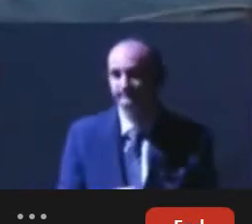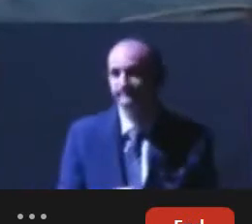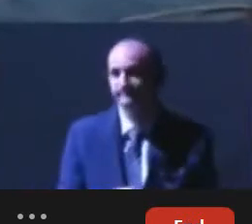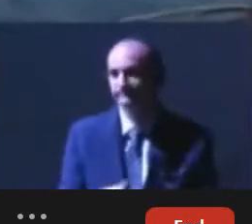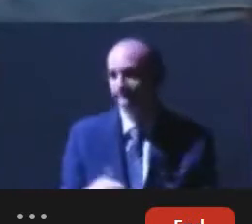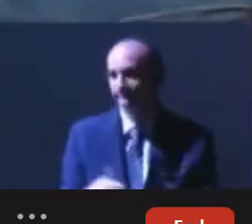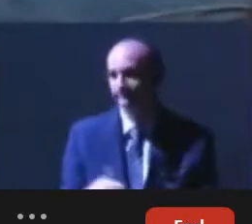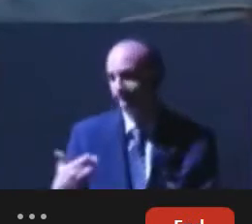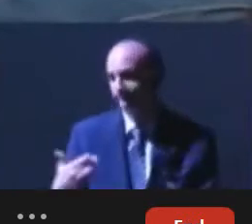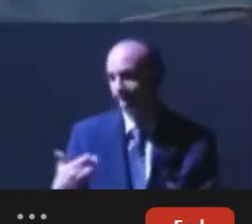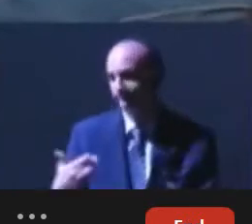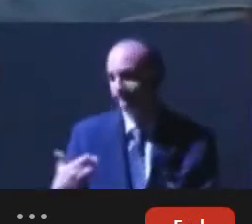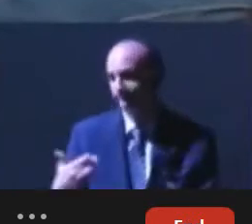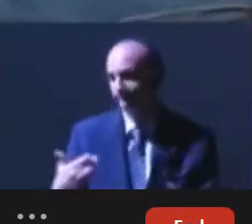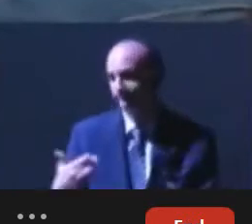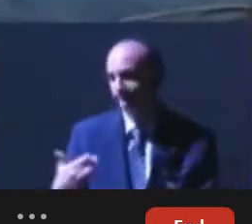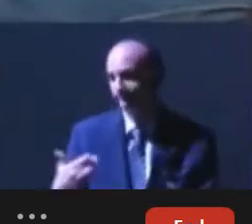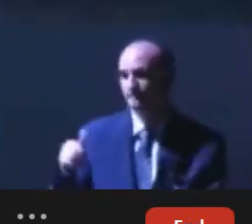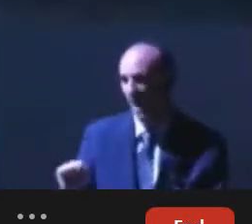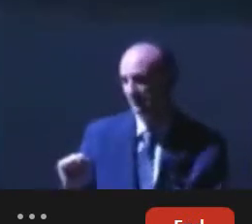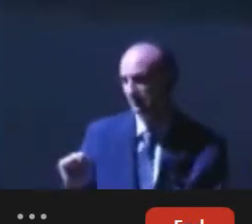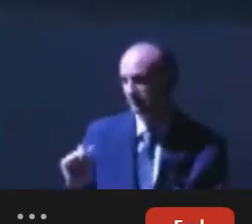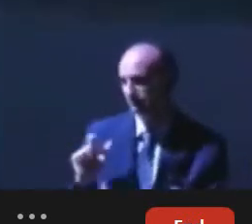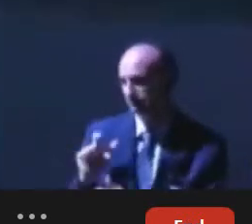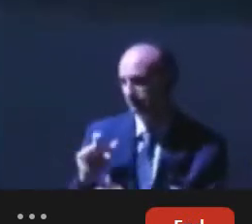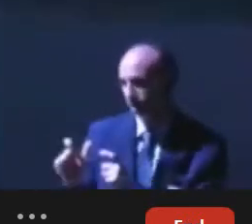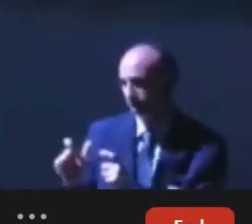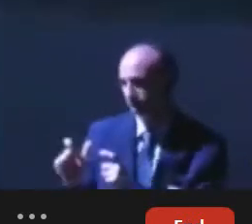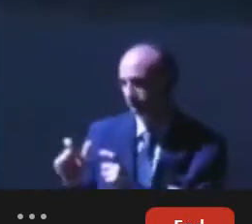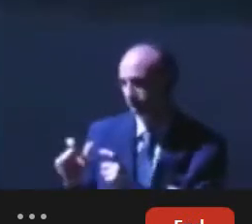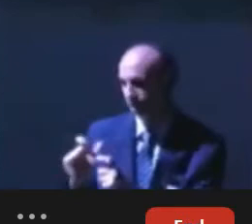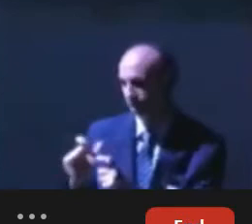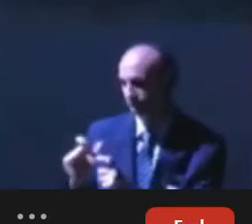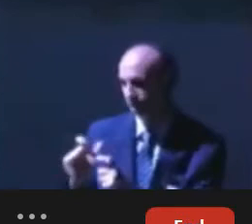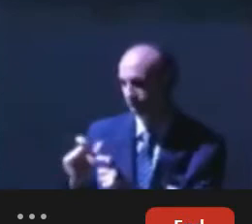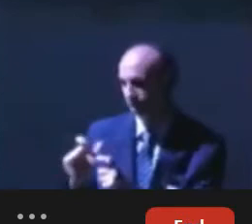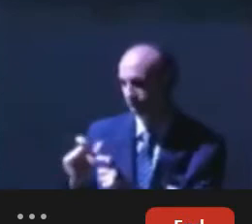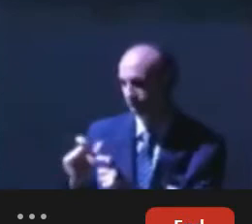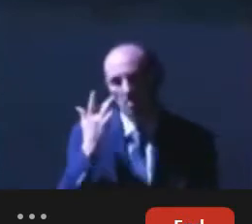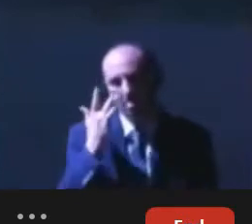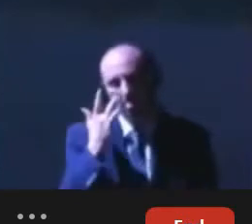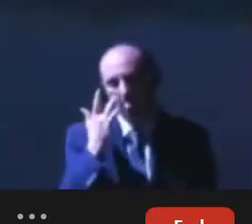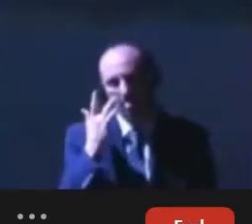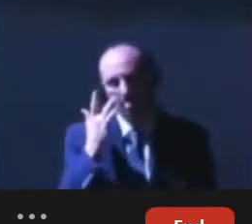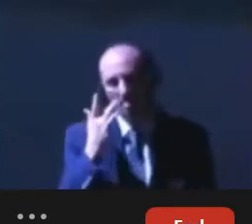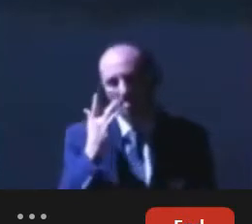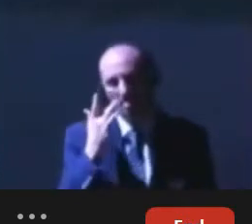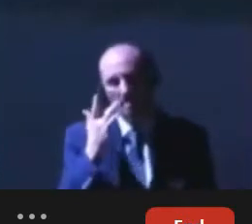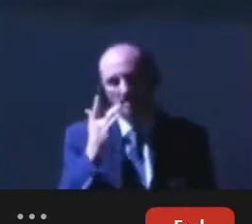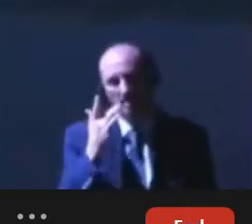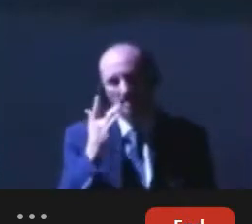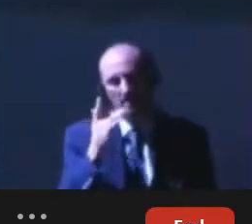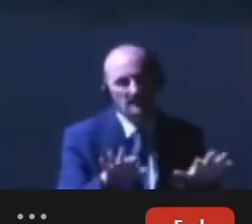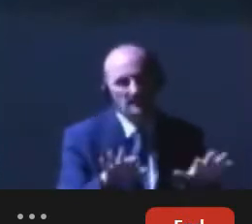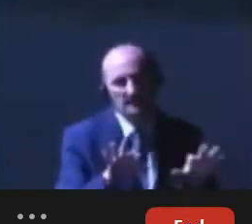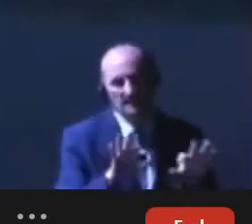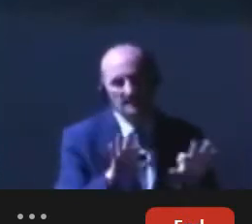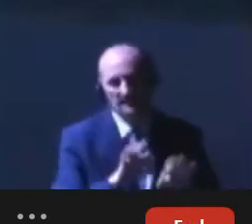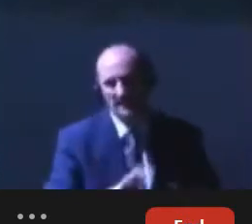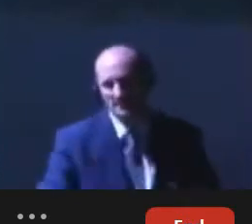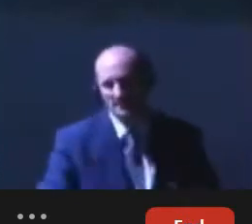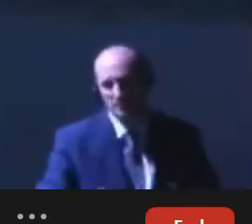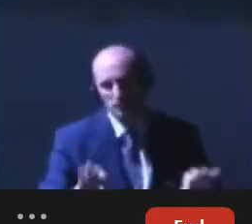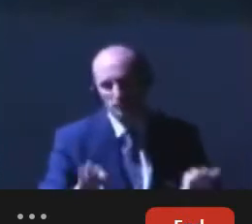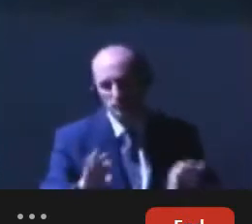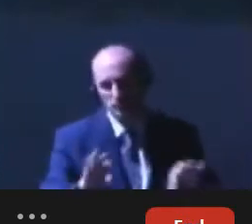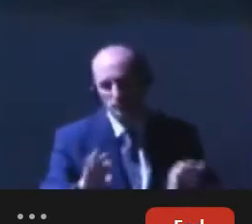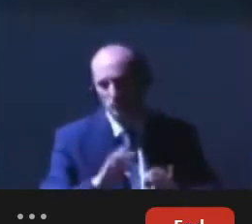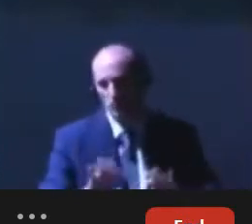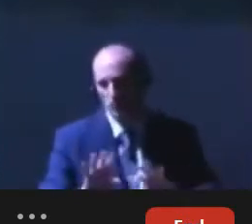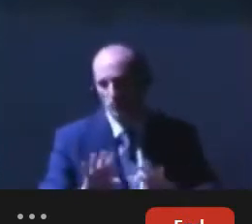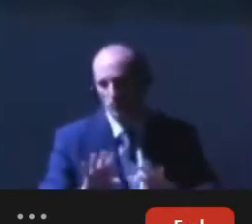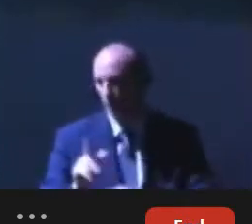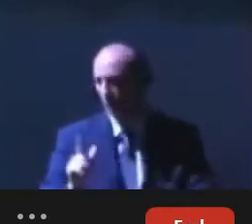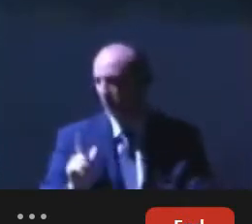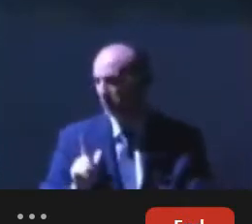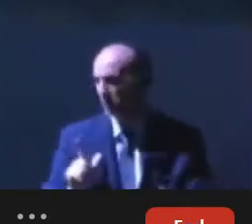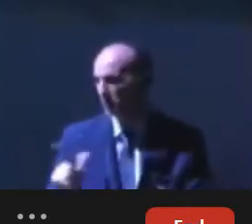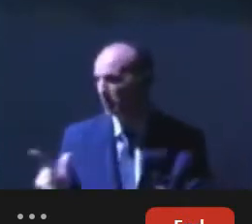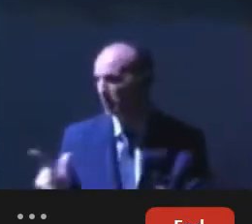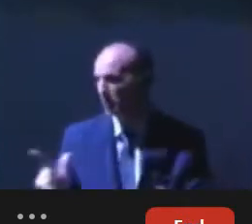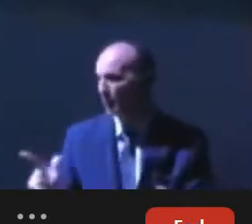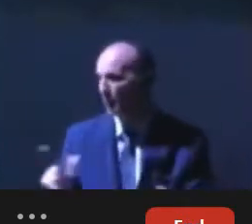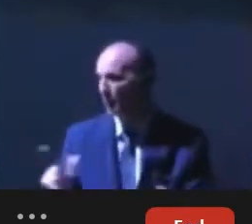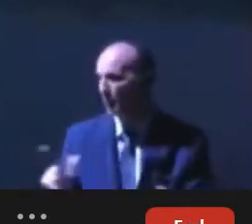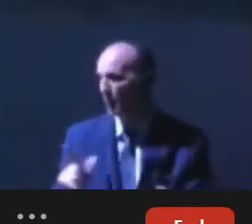người bảo, mọi người tưởng tượng xem, chúng ta không có ai ở đây đâu, chỉ có tôi và anh thôi. Chúng ta có hệ thống thanh toán, chúng ta